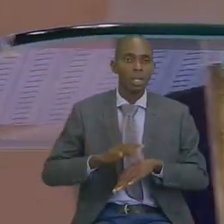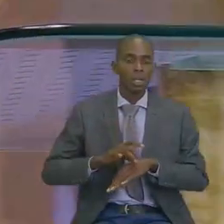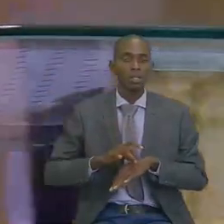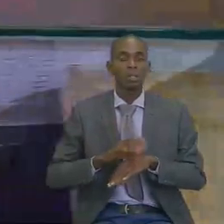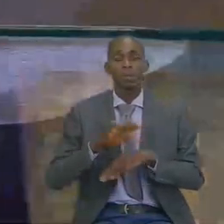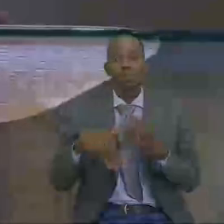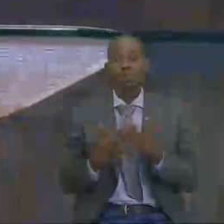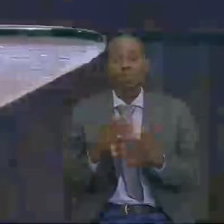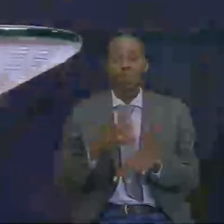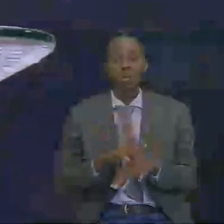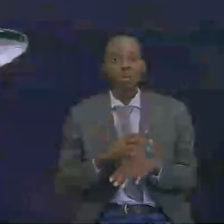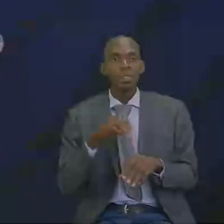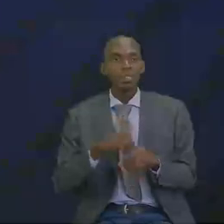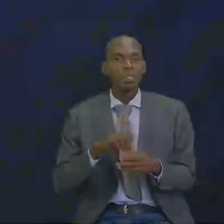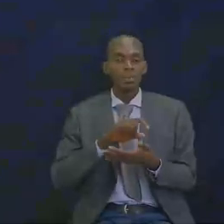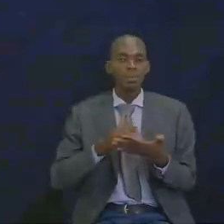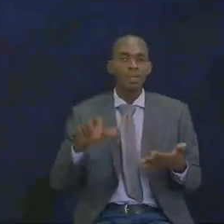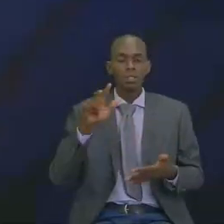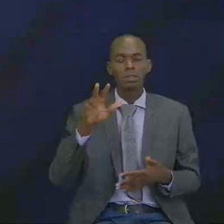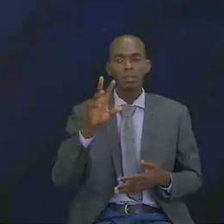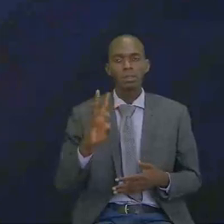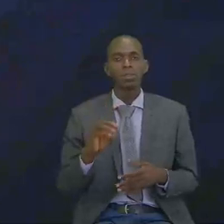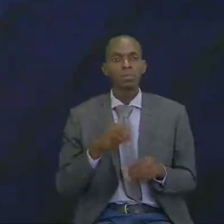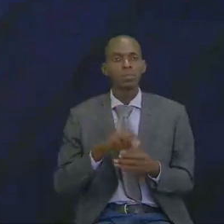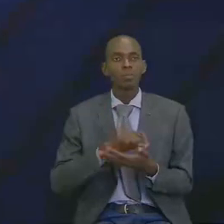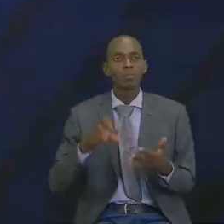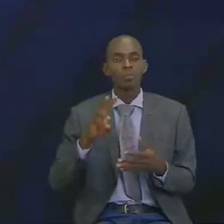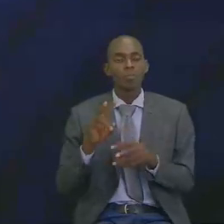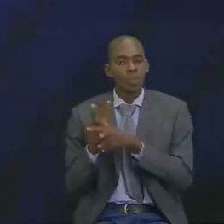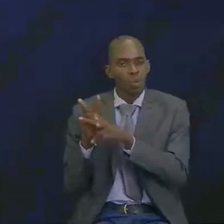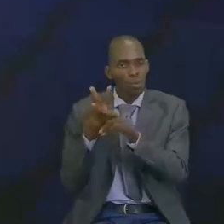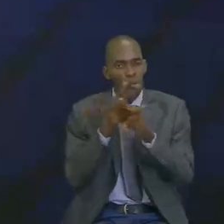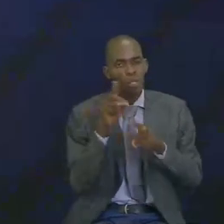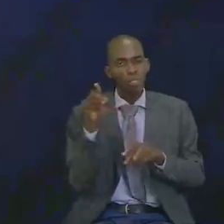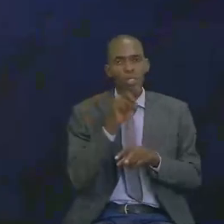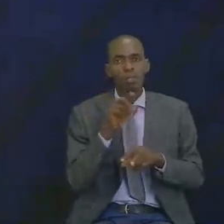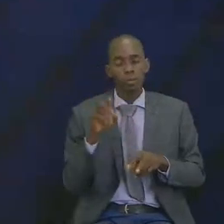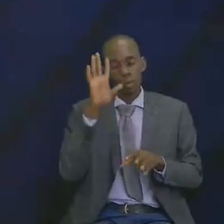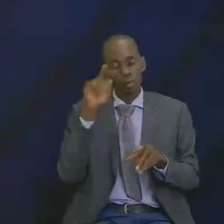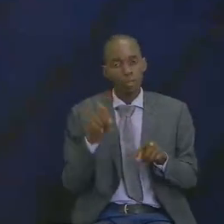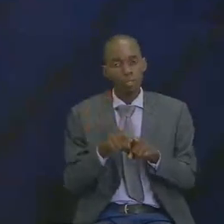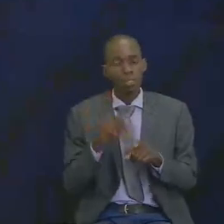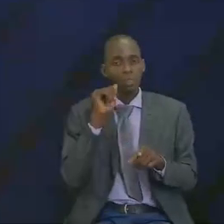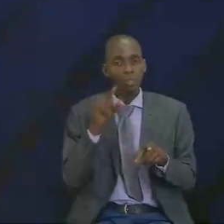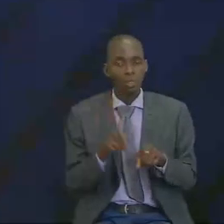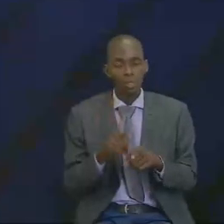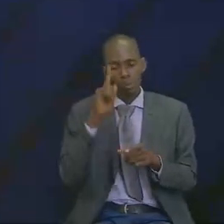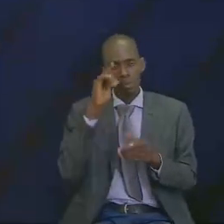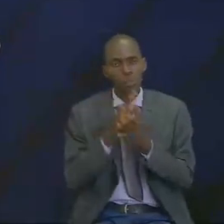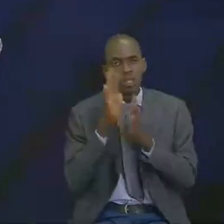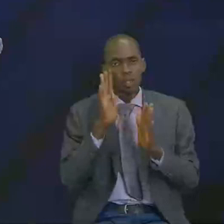toute la terre. » 36 nous dit, « Veillez donc, croyants, et sauve, âme